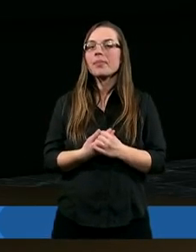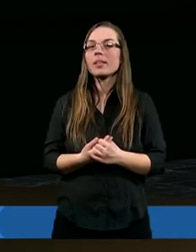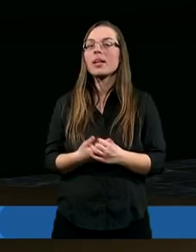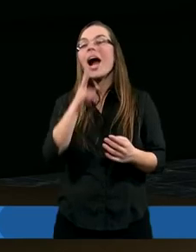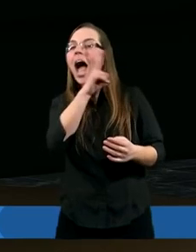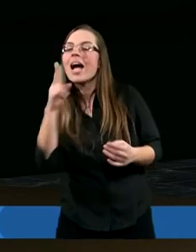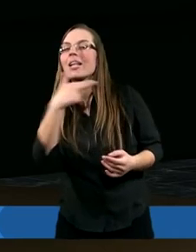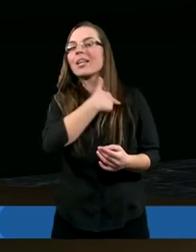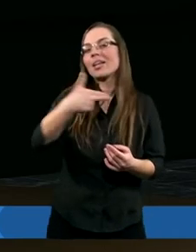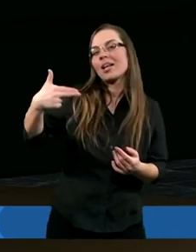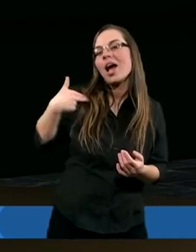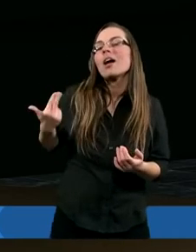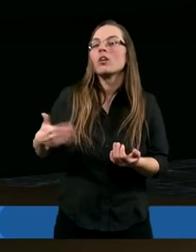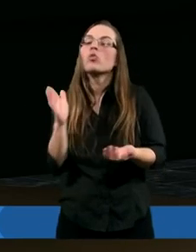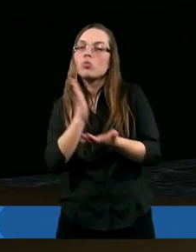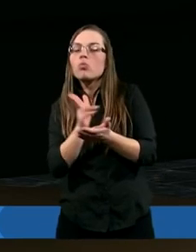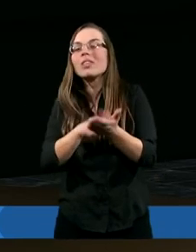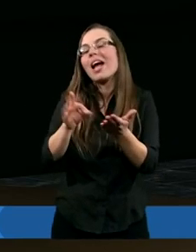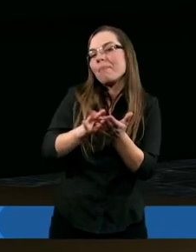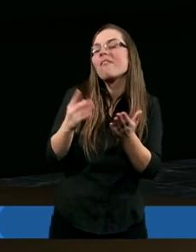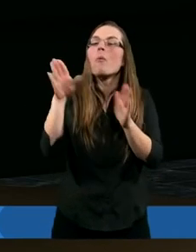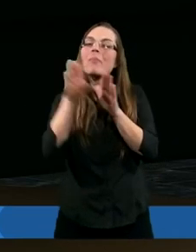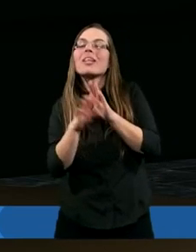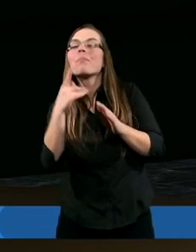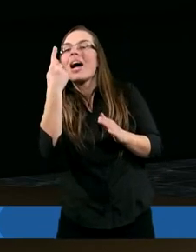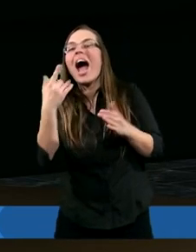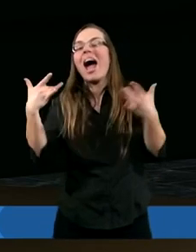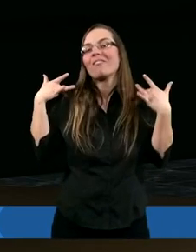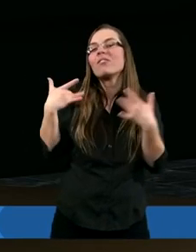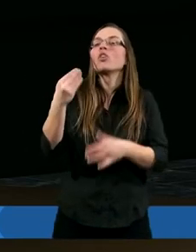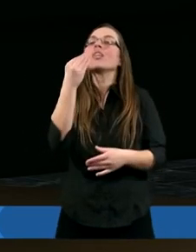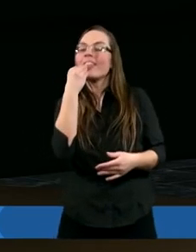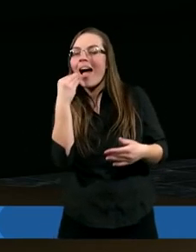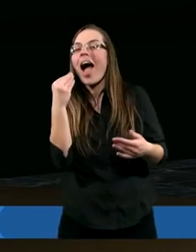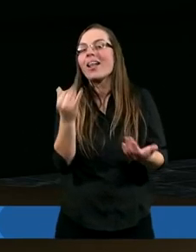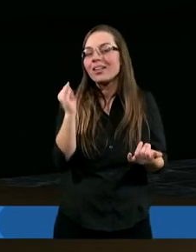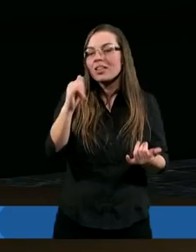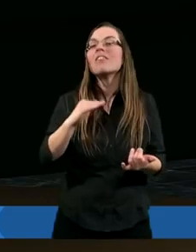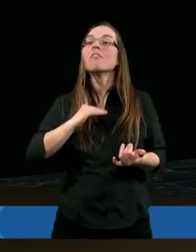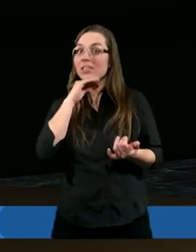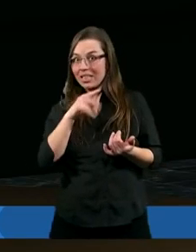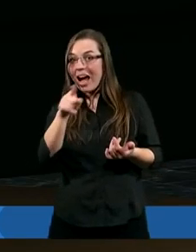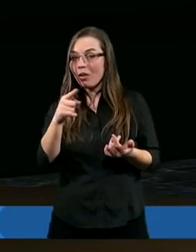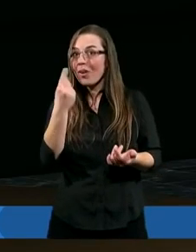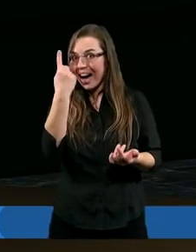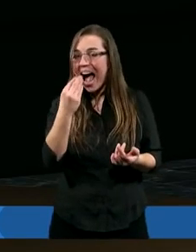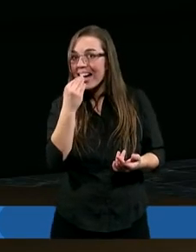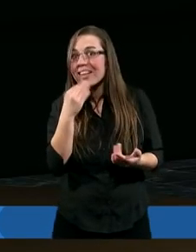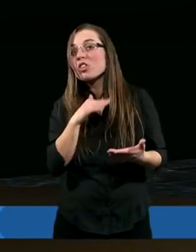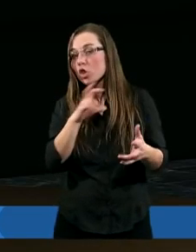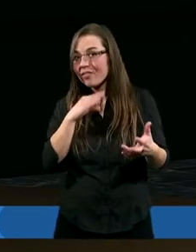Każdy z nas już na pewno przynajmniej raz w życiu jadł i wystarczyło mu to?